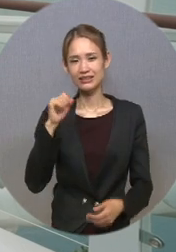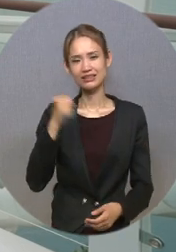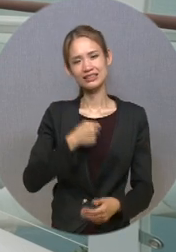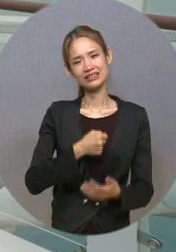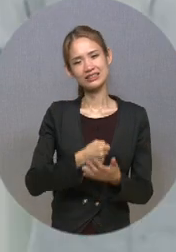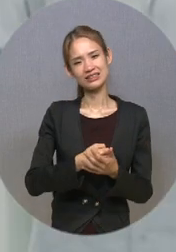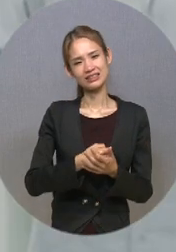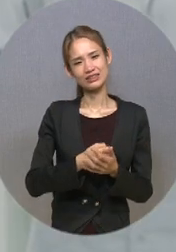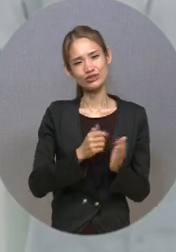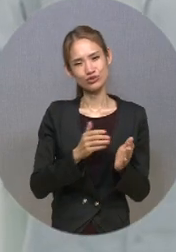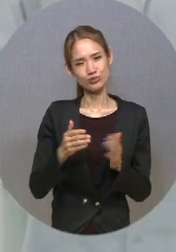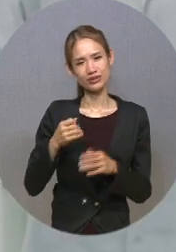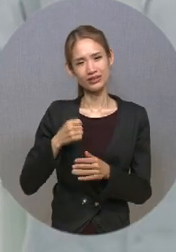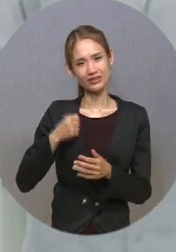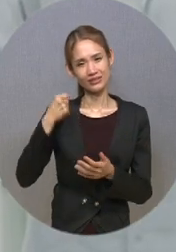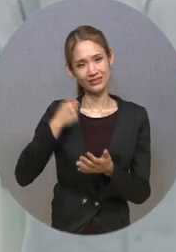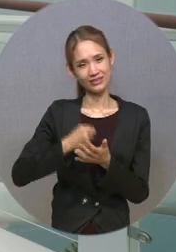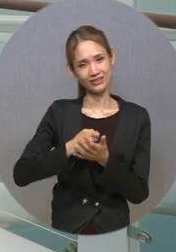워밍업 한번 할 걸.